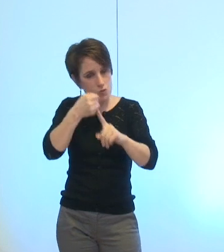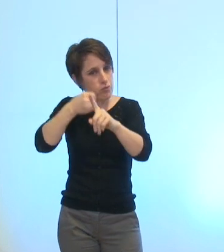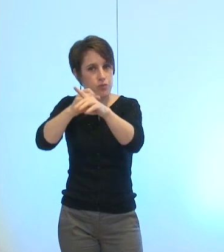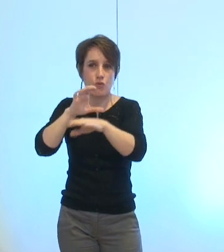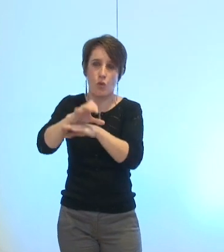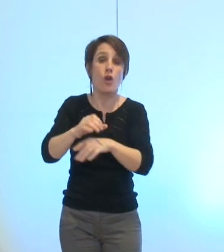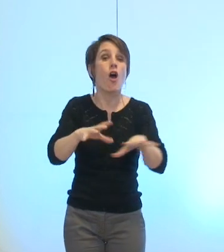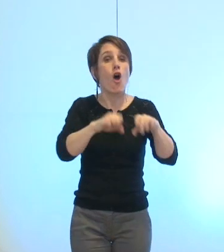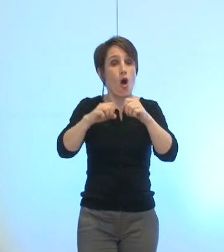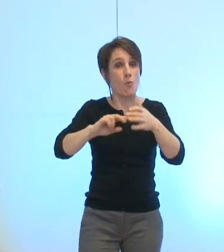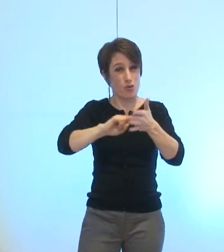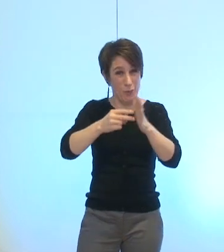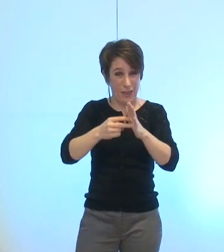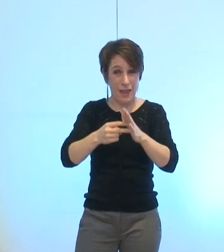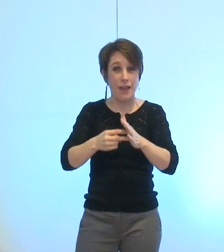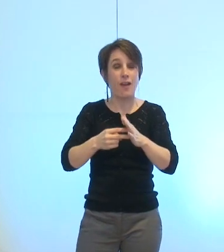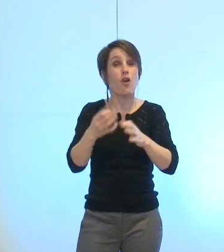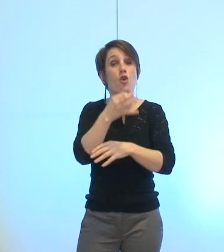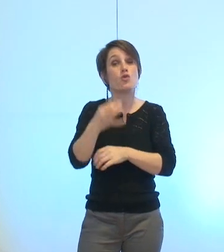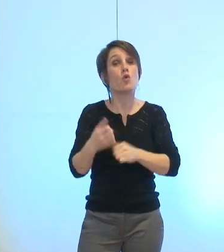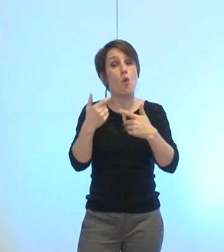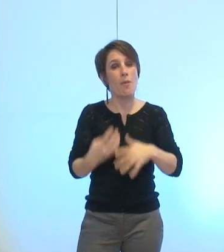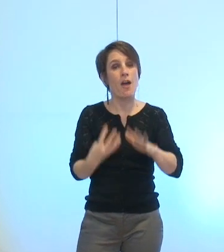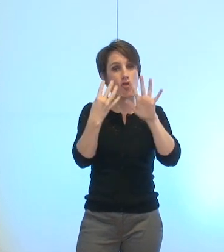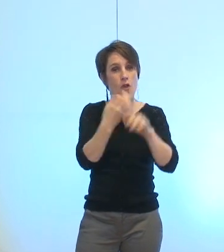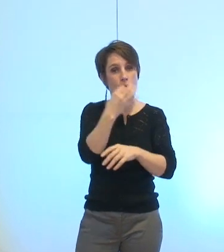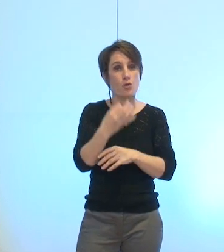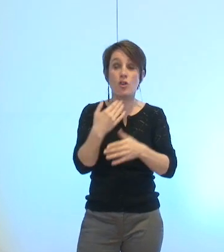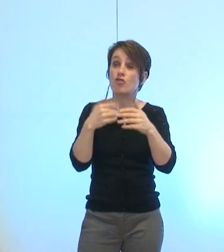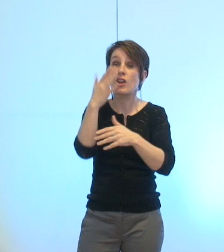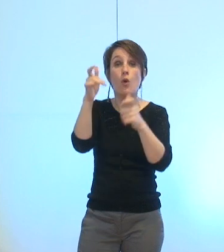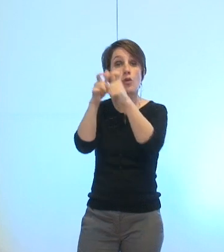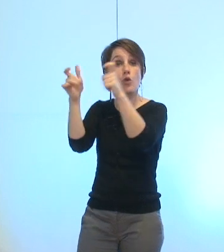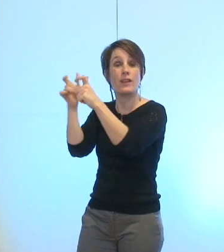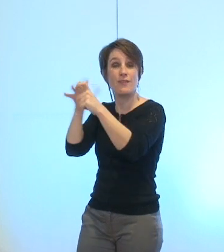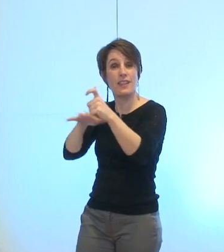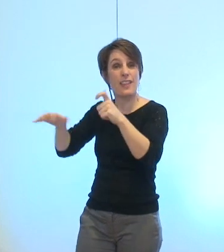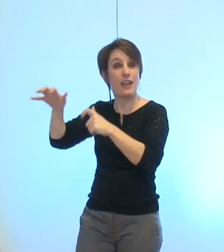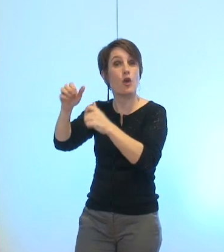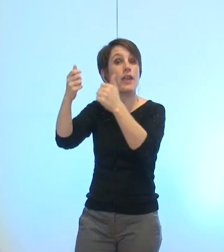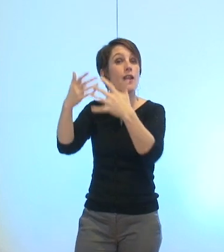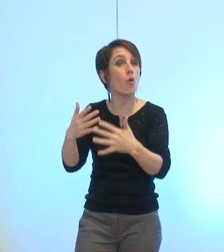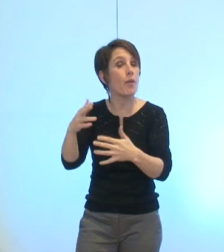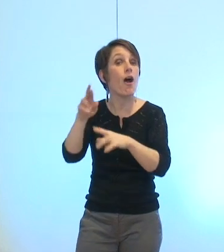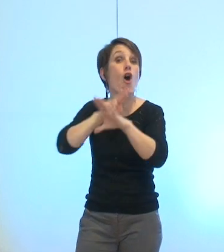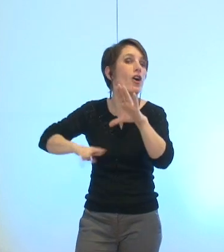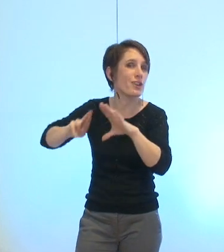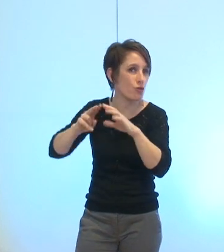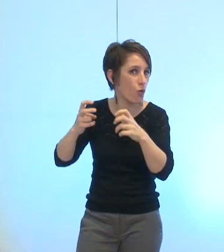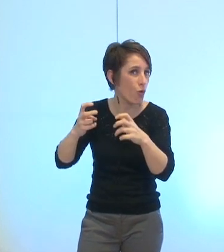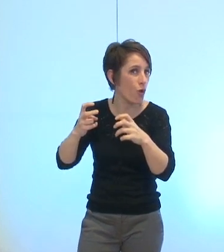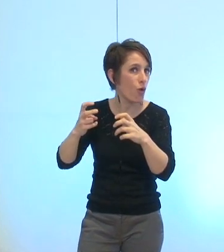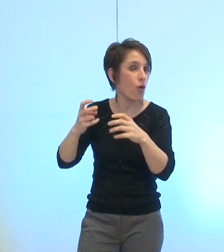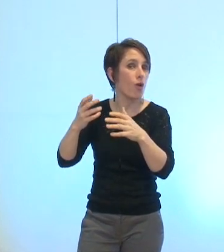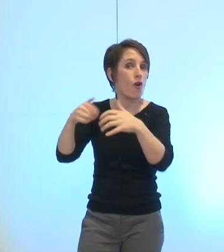% savez-vous de quel est le taux de précarité dans les collectivités territoriales en moyenne en région dans la